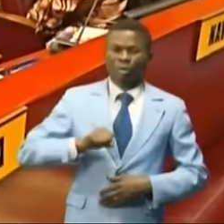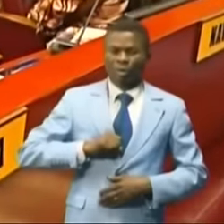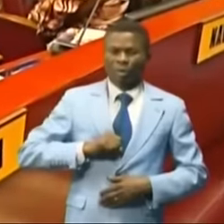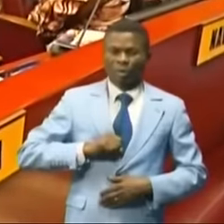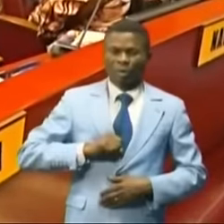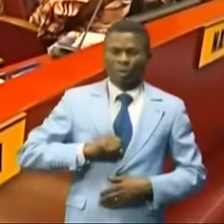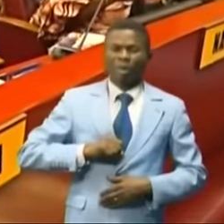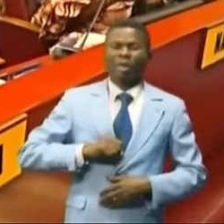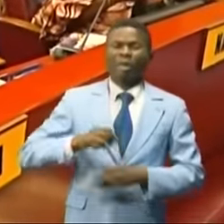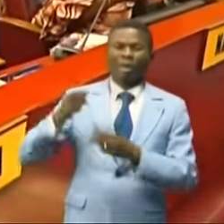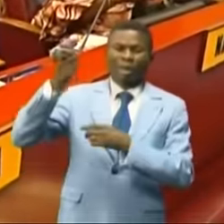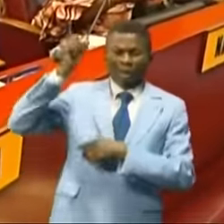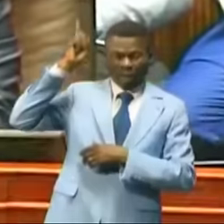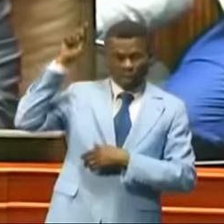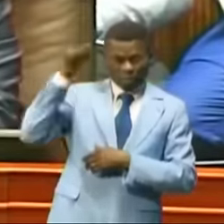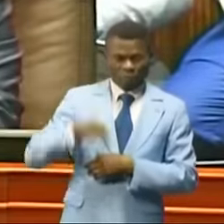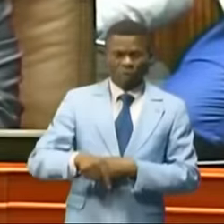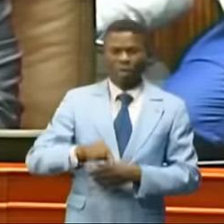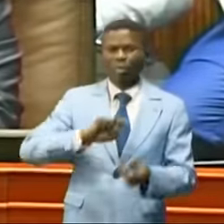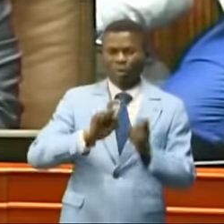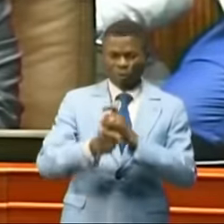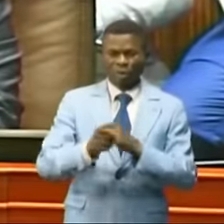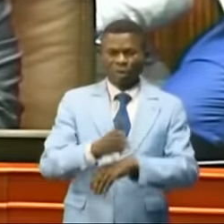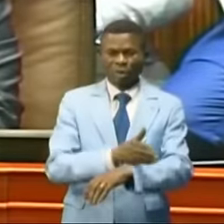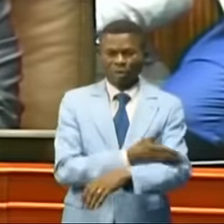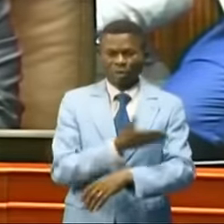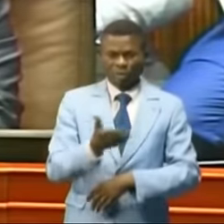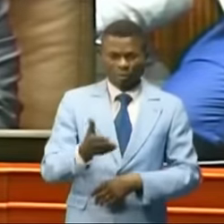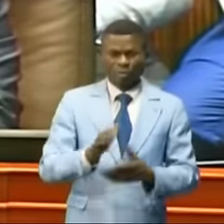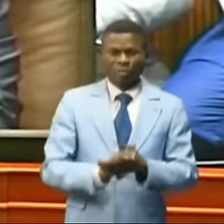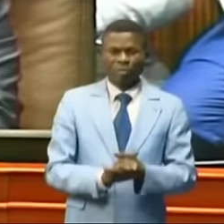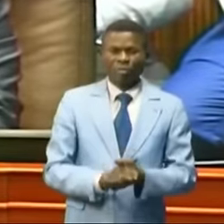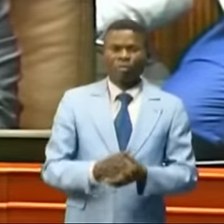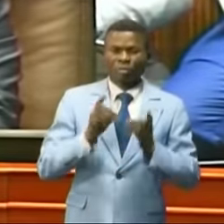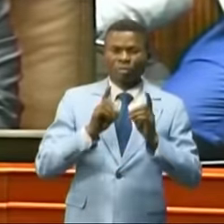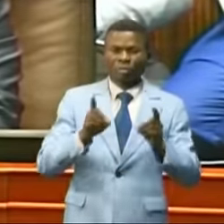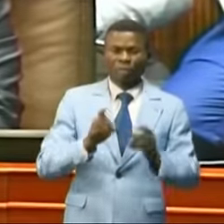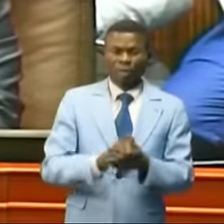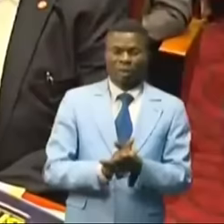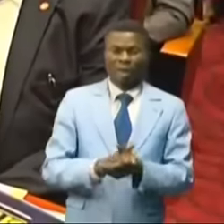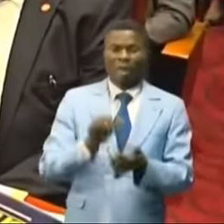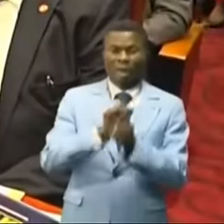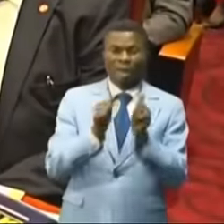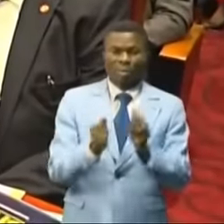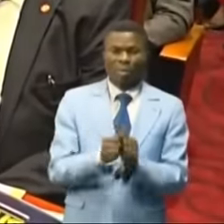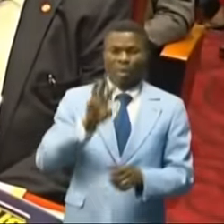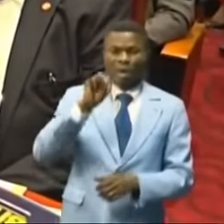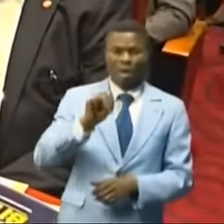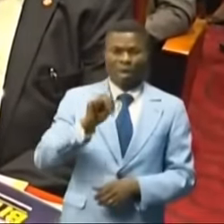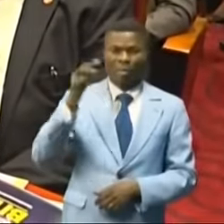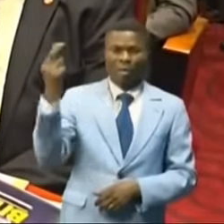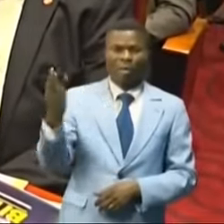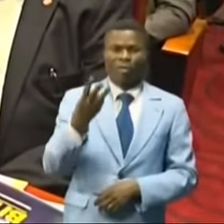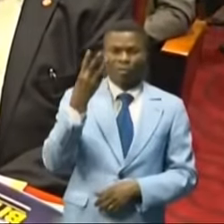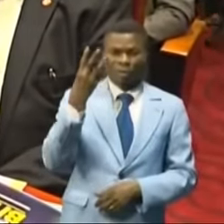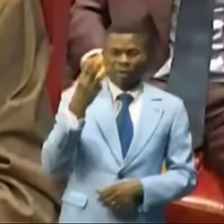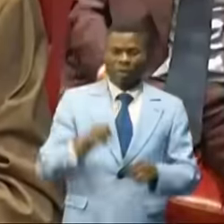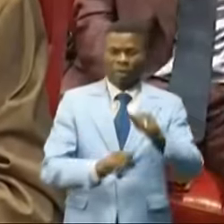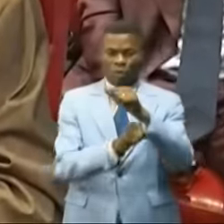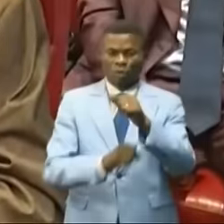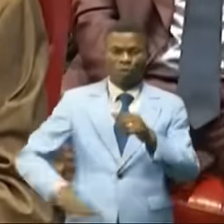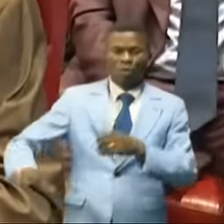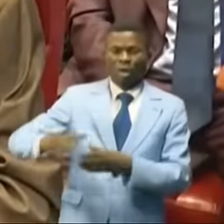bien de notre peuple. Évoquant l'agression du pays par les M23, soutenu par les Rwanda, l'élu des élus